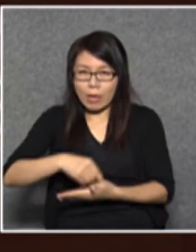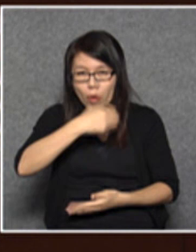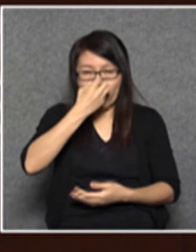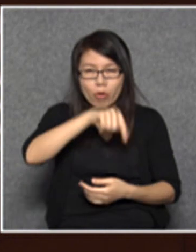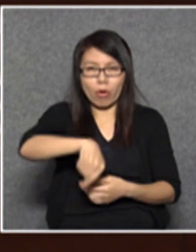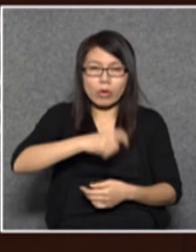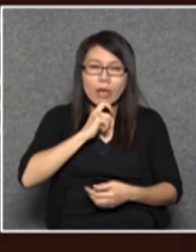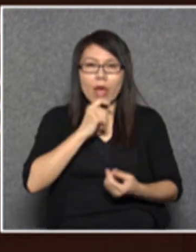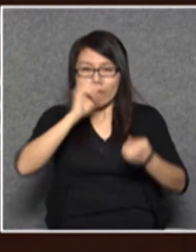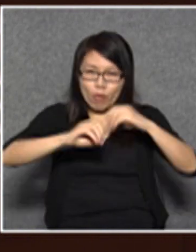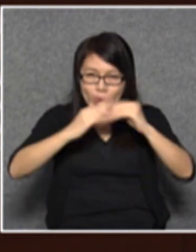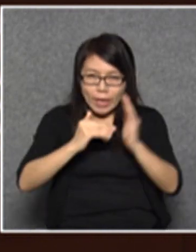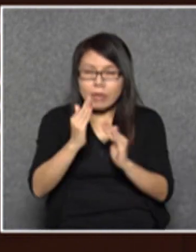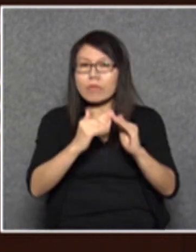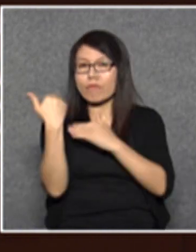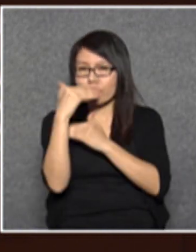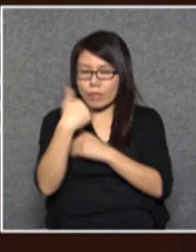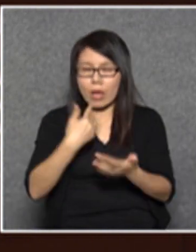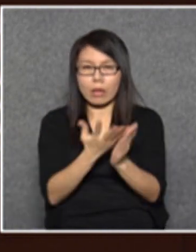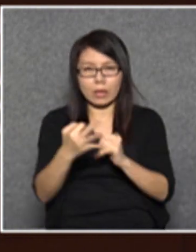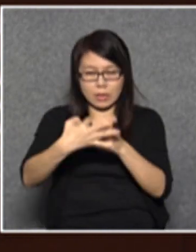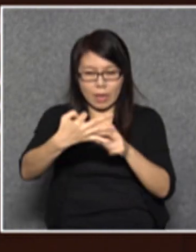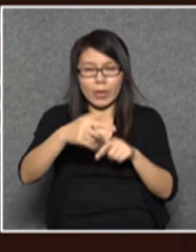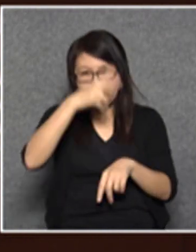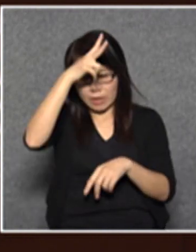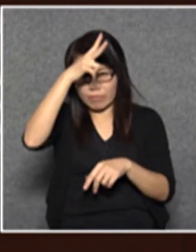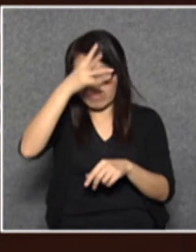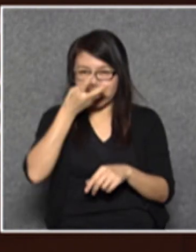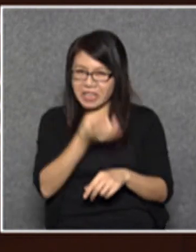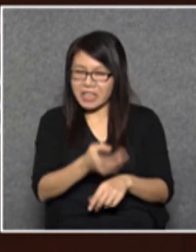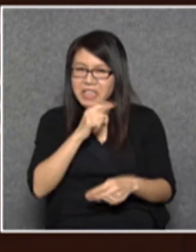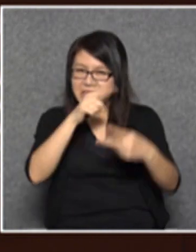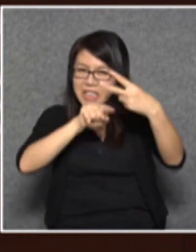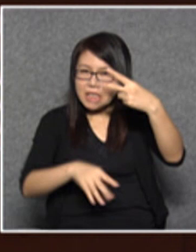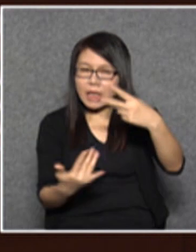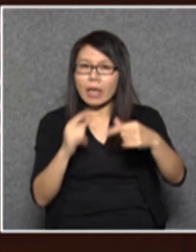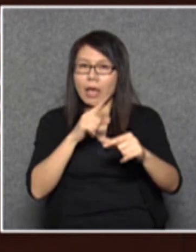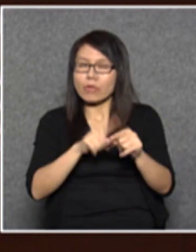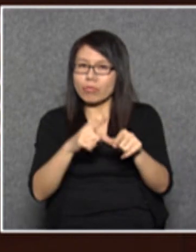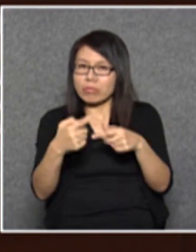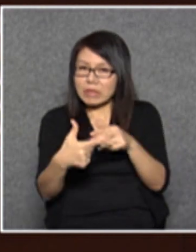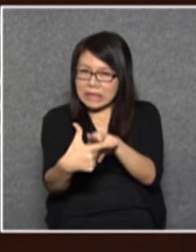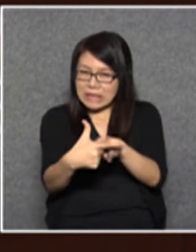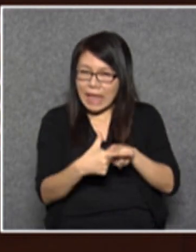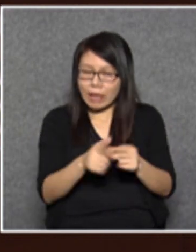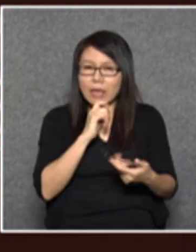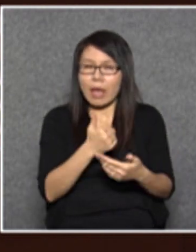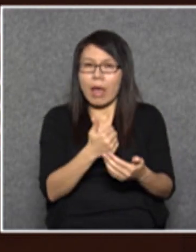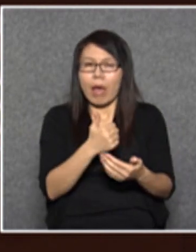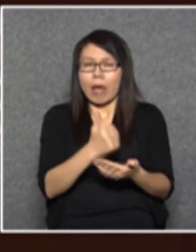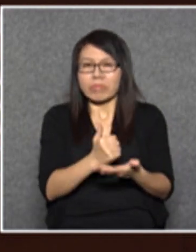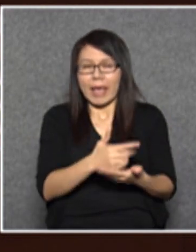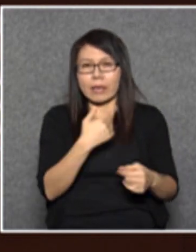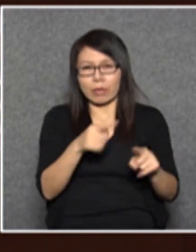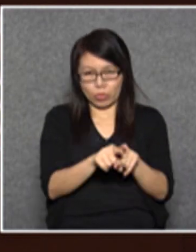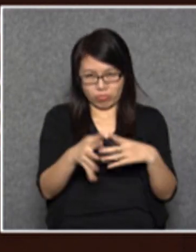技產品同埋服務。第三，政府停止歧視2000多個透過中介公司聘用嘅 IT 合約員工，佢哋嘅同工不同